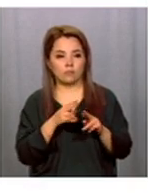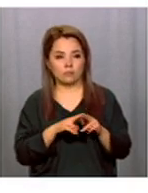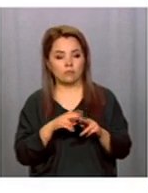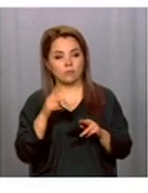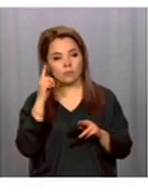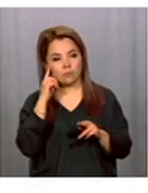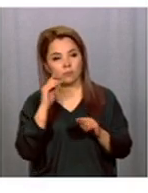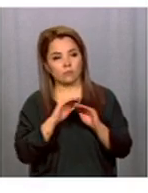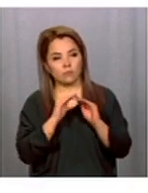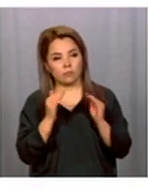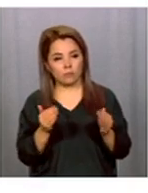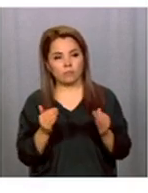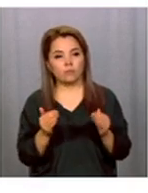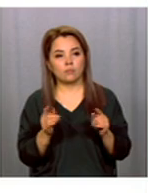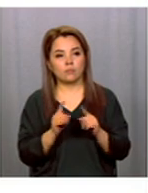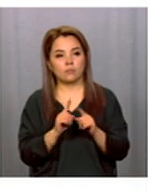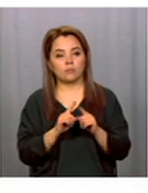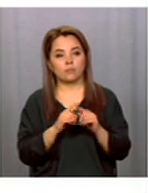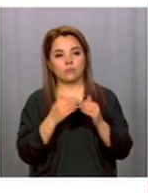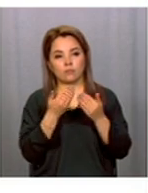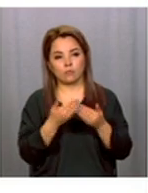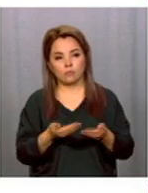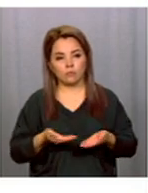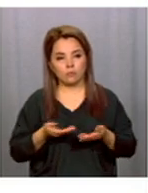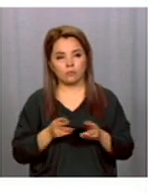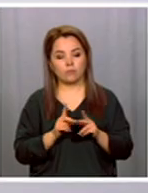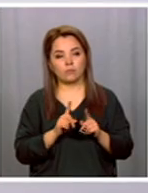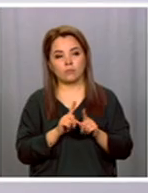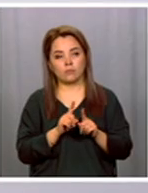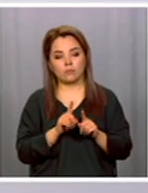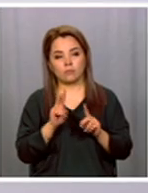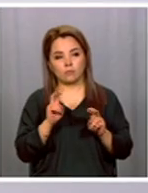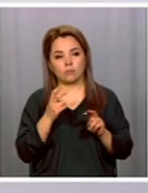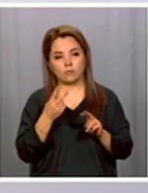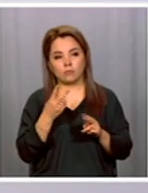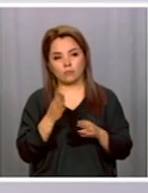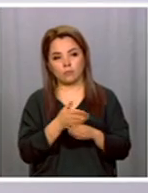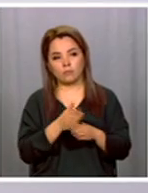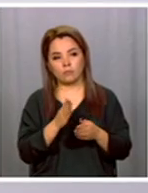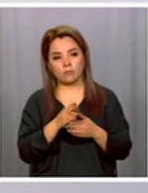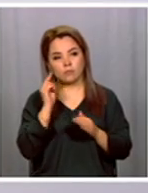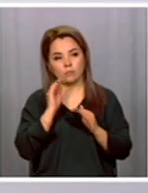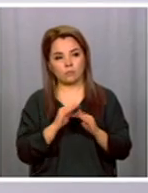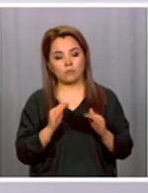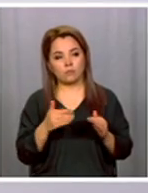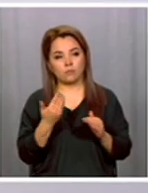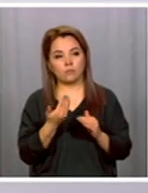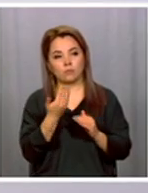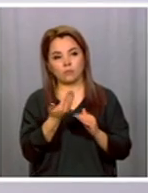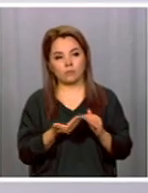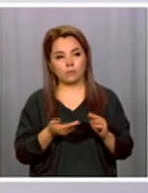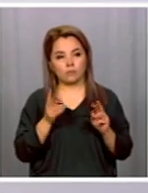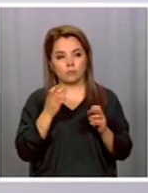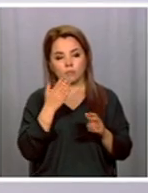айна және дөңес айна болып екке бөлінеді. Енді оқушылар ойыс айна дегеніміз не? Сонымен танысып